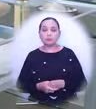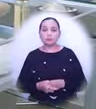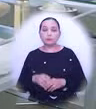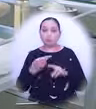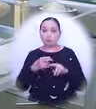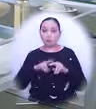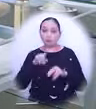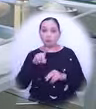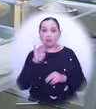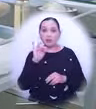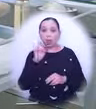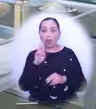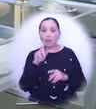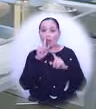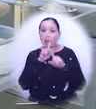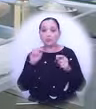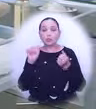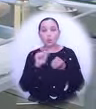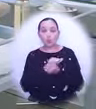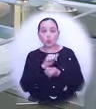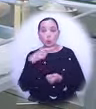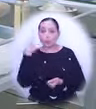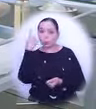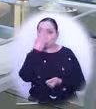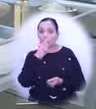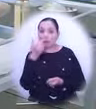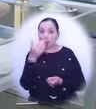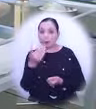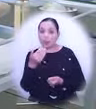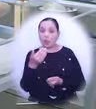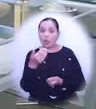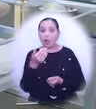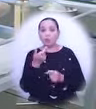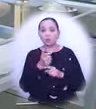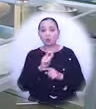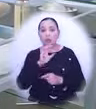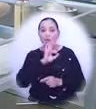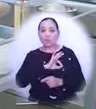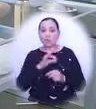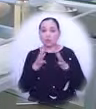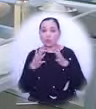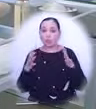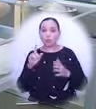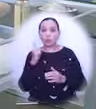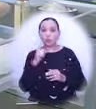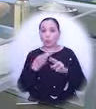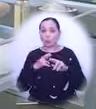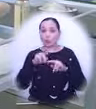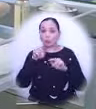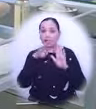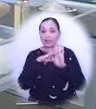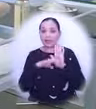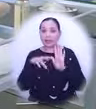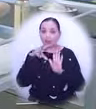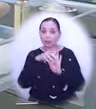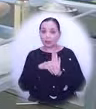Bu niqob ayniqsa quruq yuzlilarga juda foydasi katta, chunki uning tarkibida